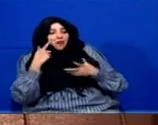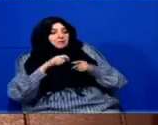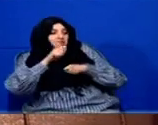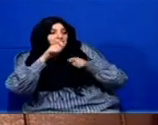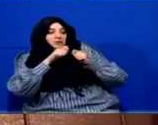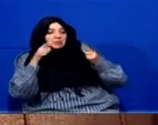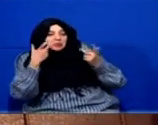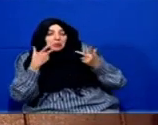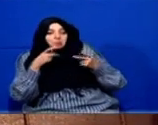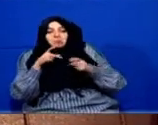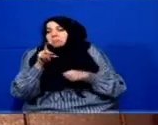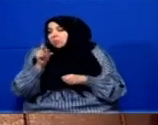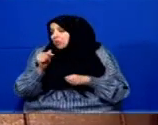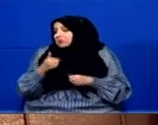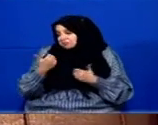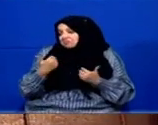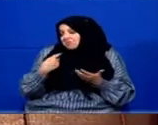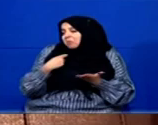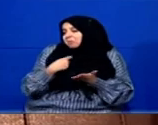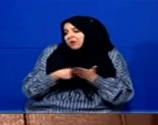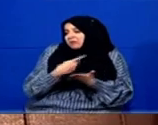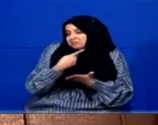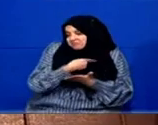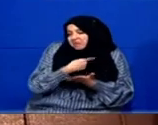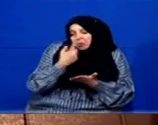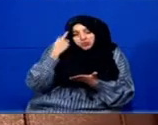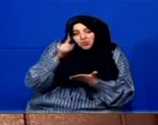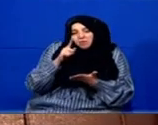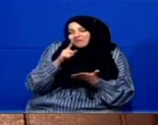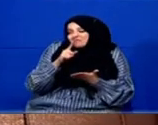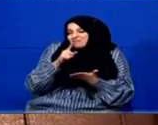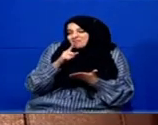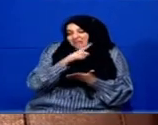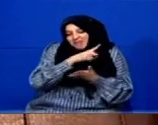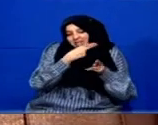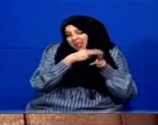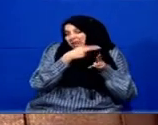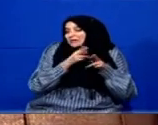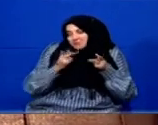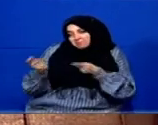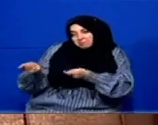ويقترحه يحكموا بمقدار المعين جدرا لذلك